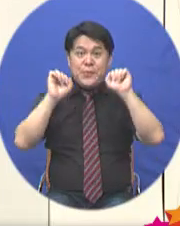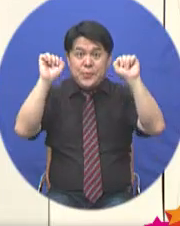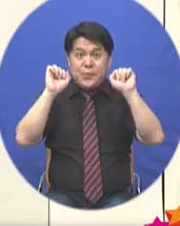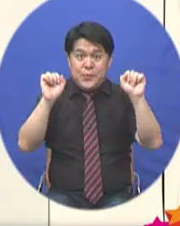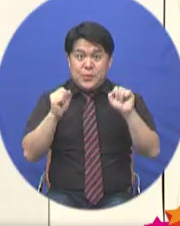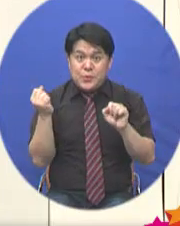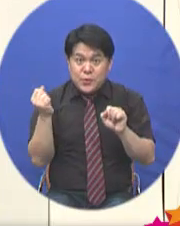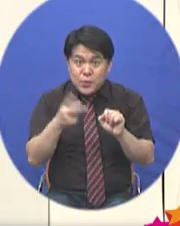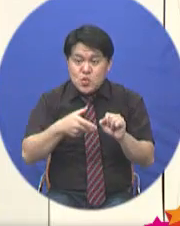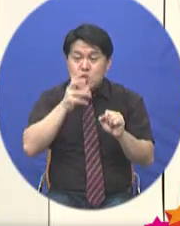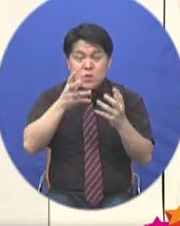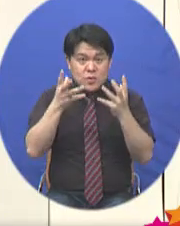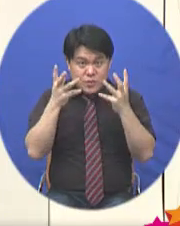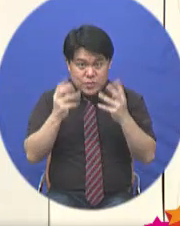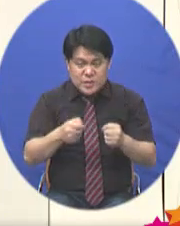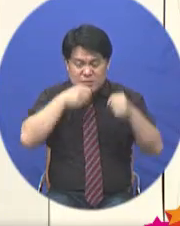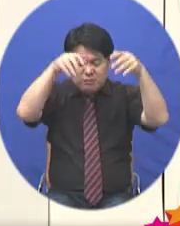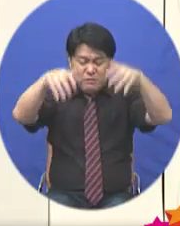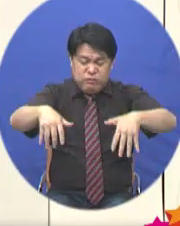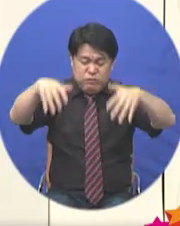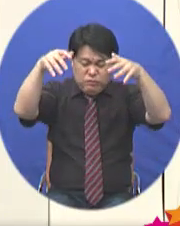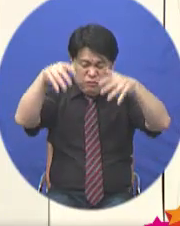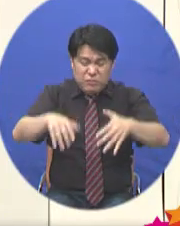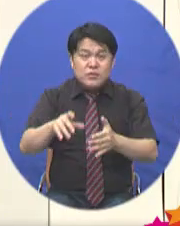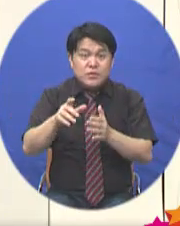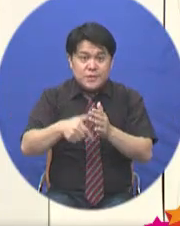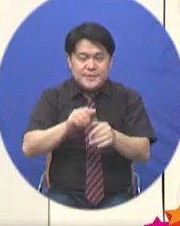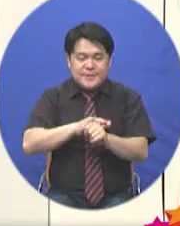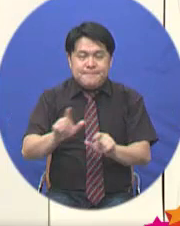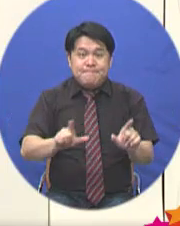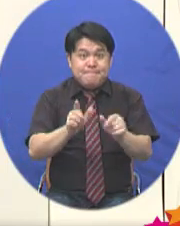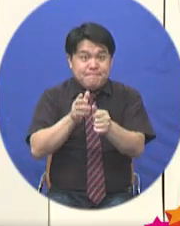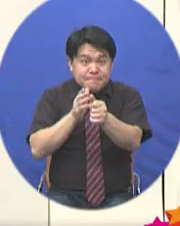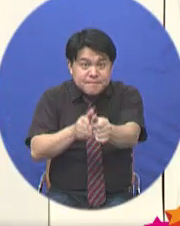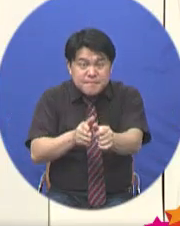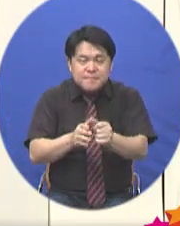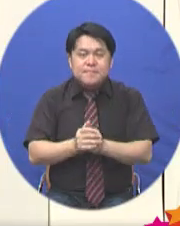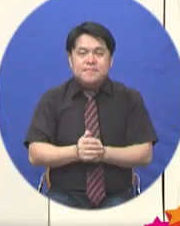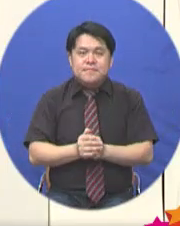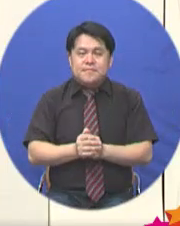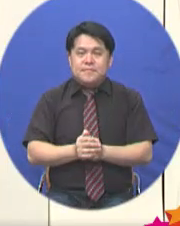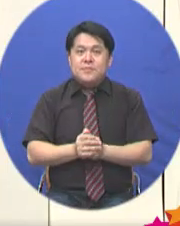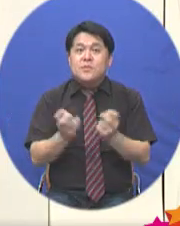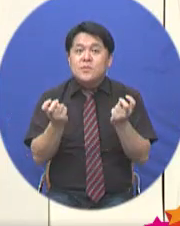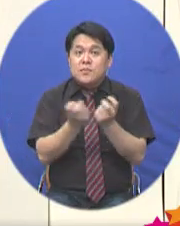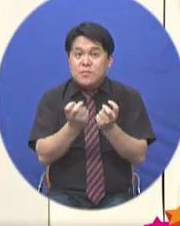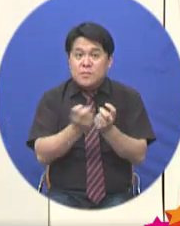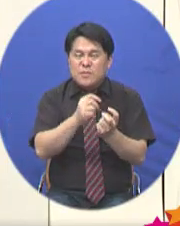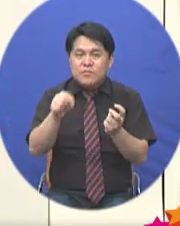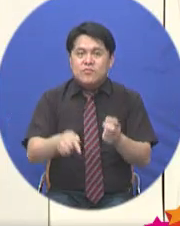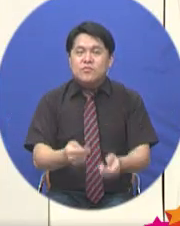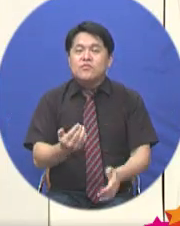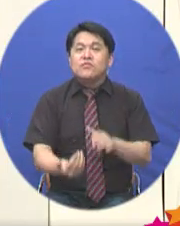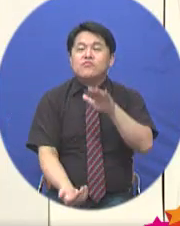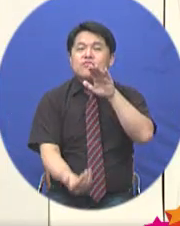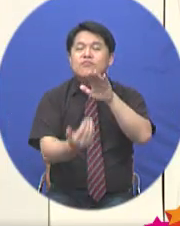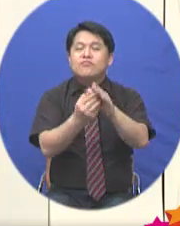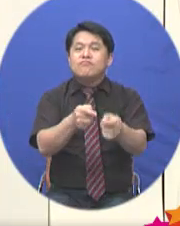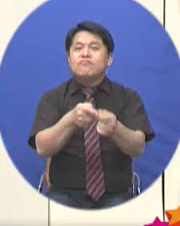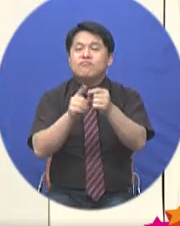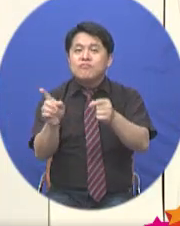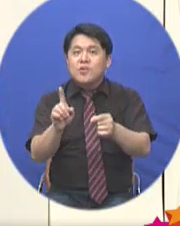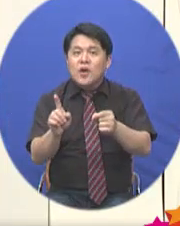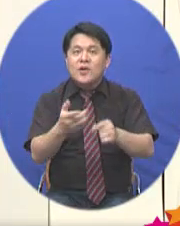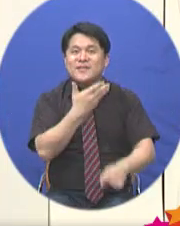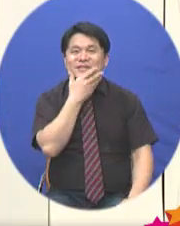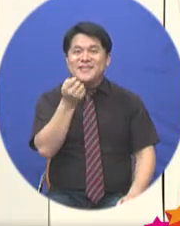네. 이렇게 비 오는 날 잘 견디시기 바라겠습니다. 비 오는 네. 날 잘 견디는 방법 중에 가장 으뜸인 것이